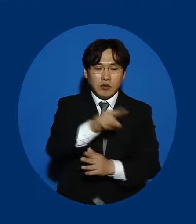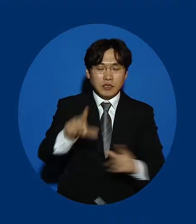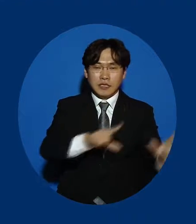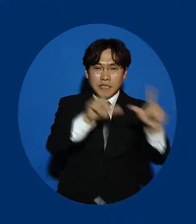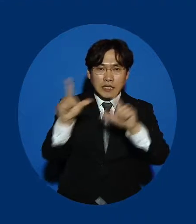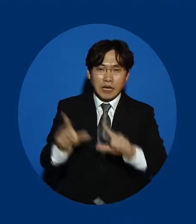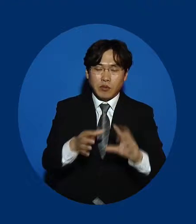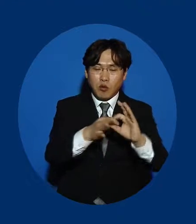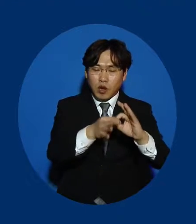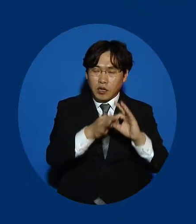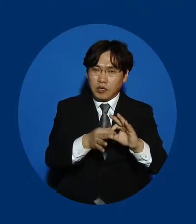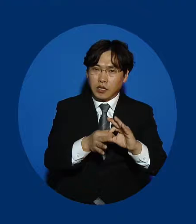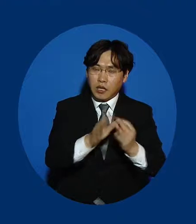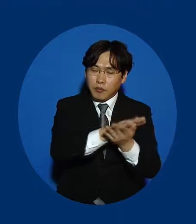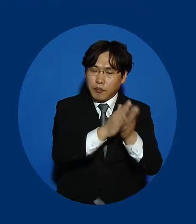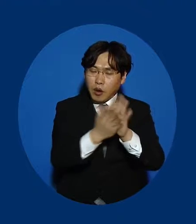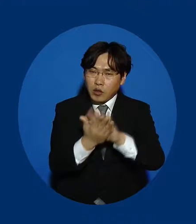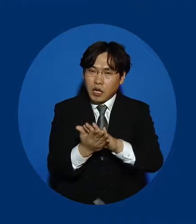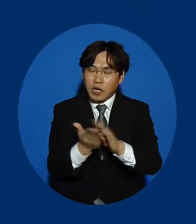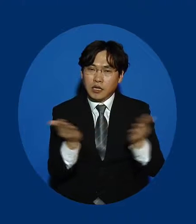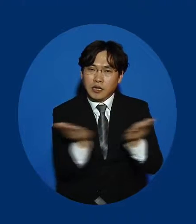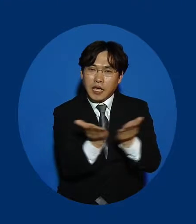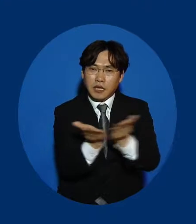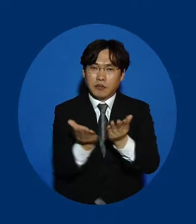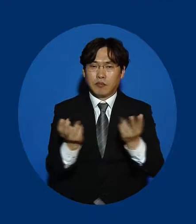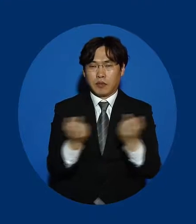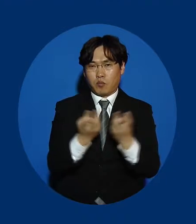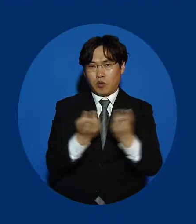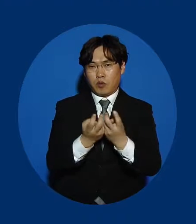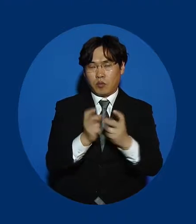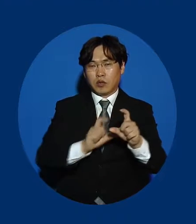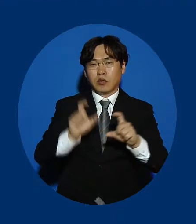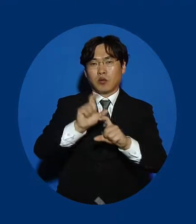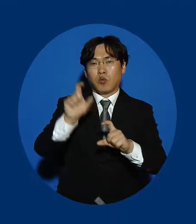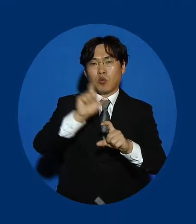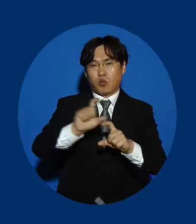전반적인 고민들은 아직은 못하는 것 같습니다.